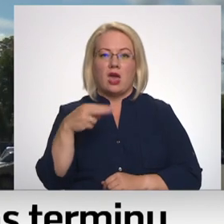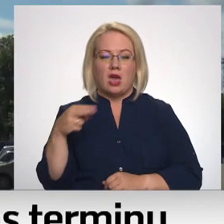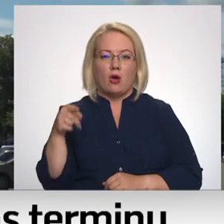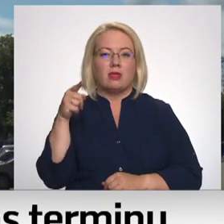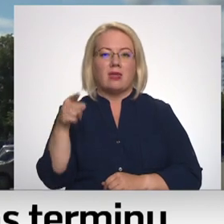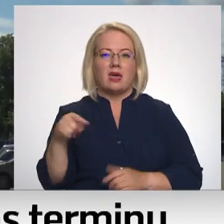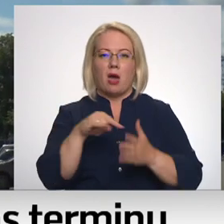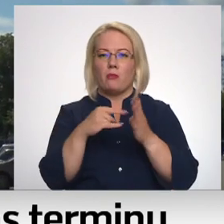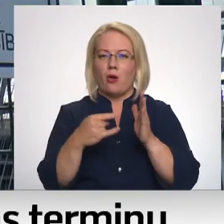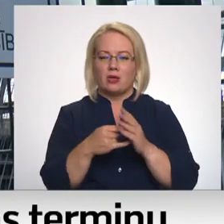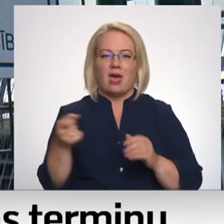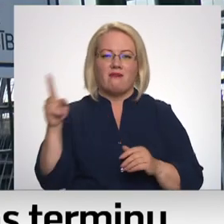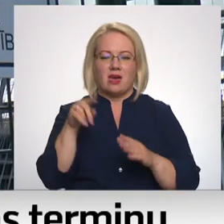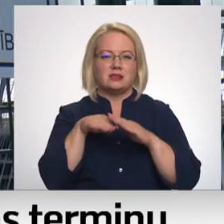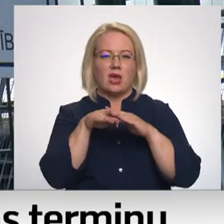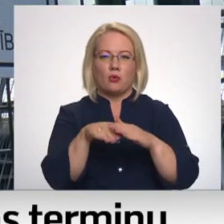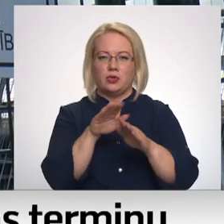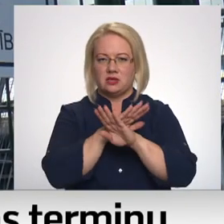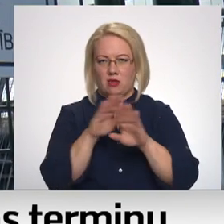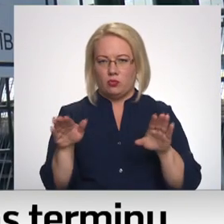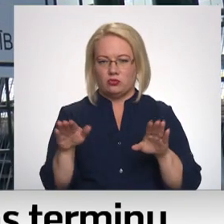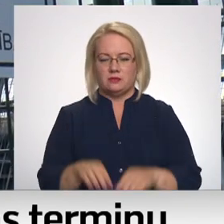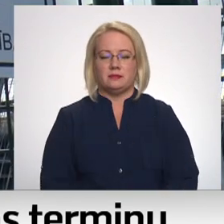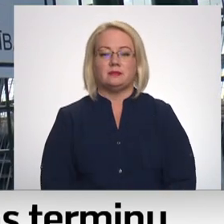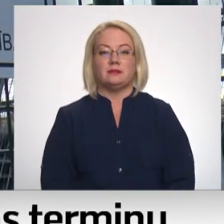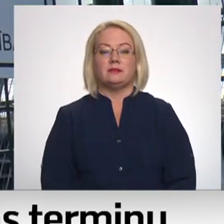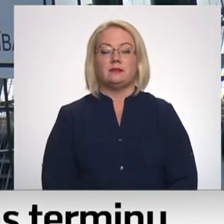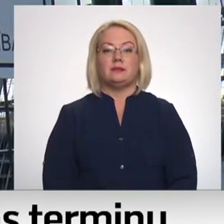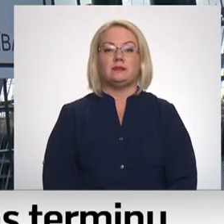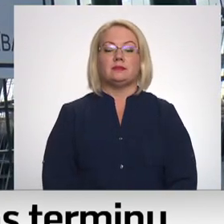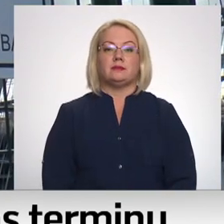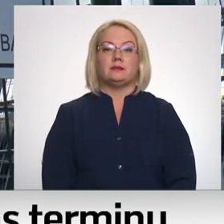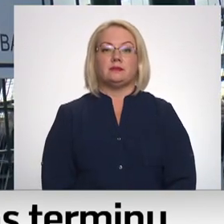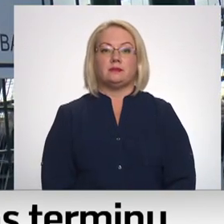projektā netikšot ieguldīts. Sandra Leitāne, Andris Pāns, Vidzemes televīzija.